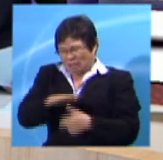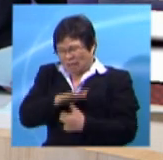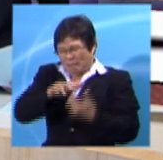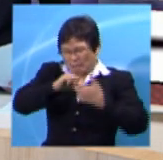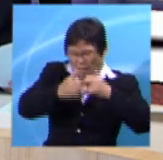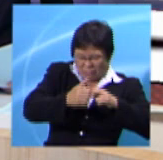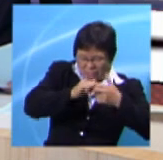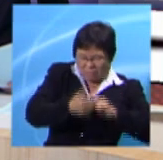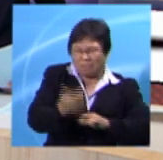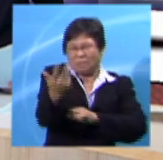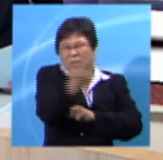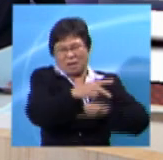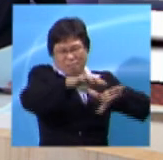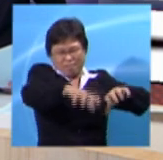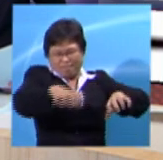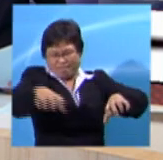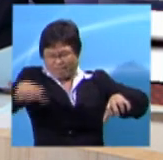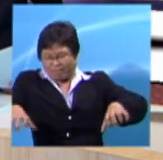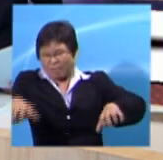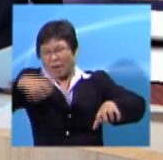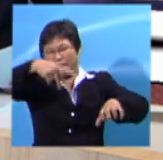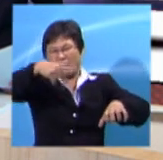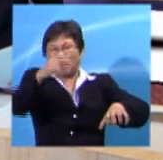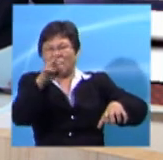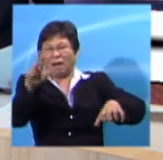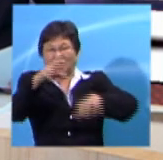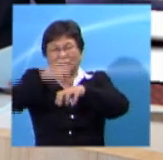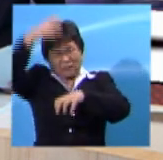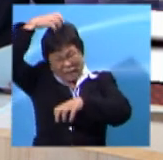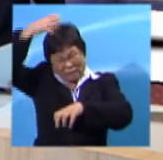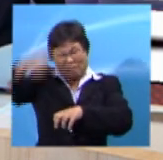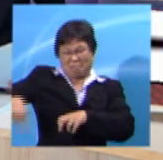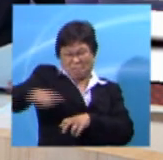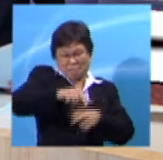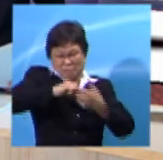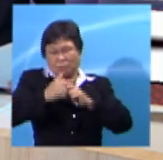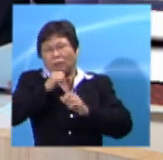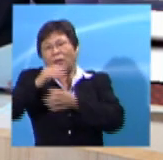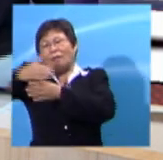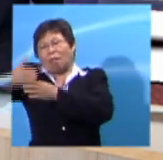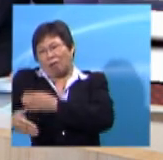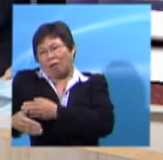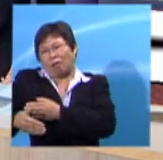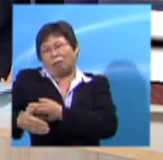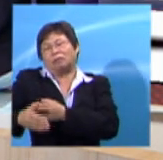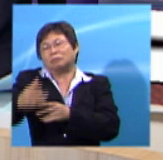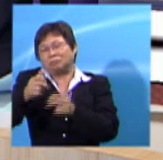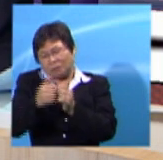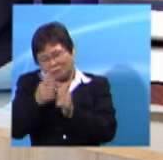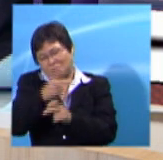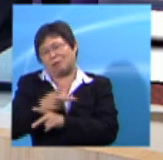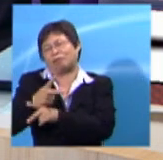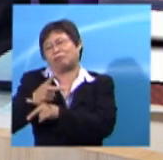membabitkan tiga Parti dalam pakatan pembangkang di Selangor itu tidak diselesaikan secara